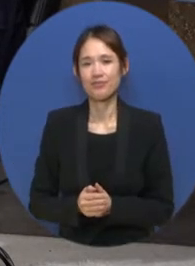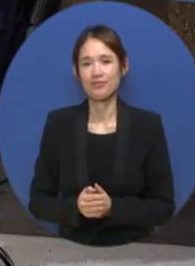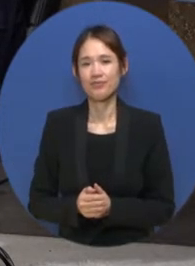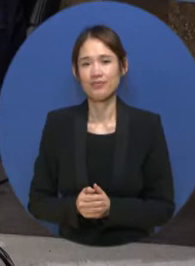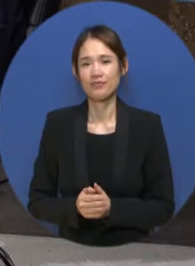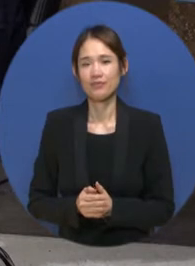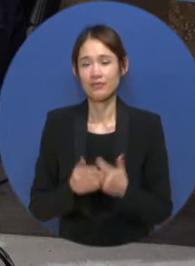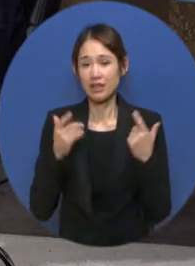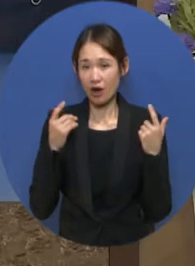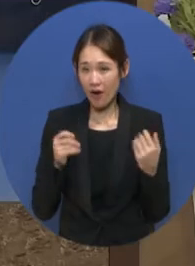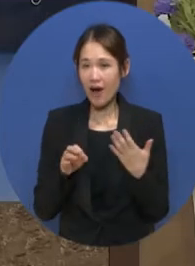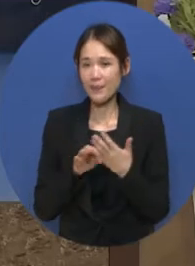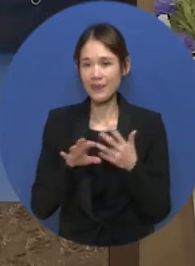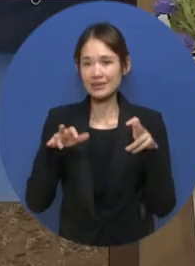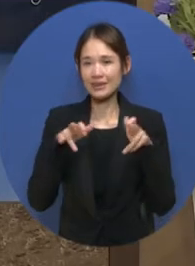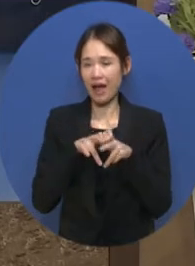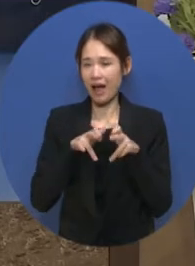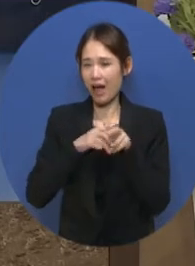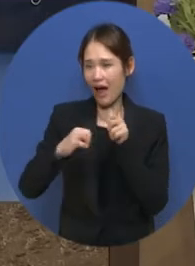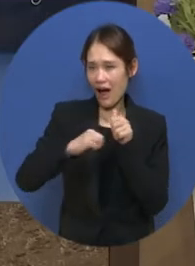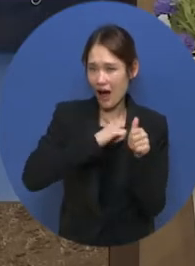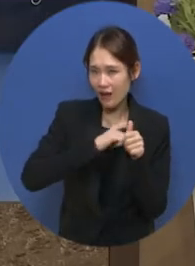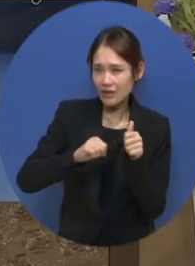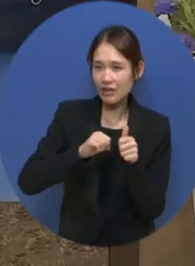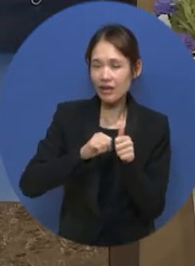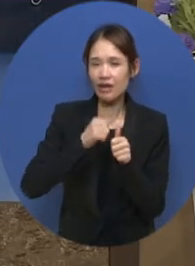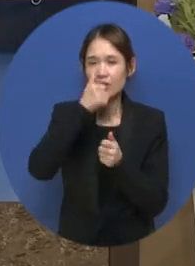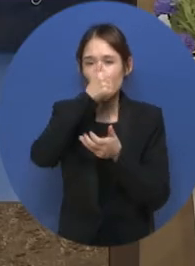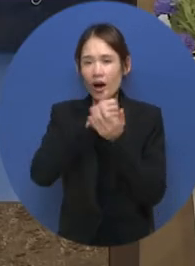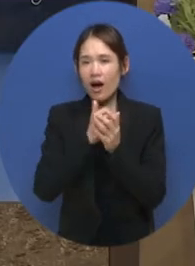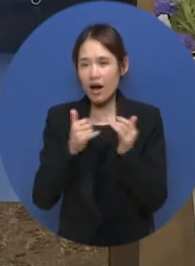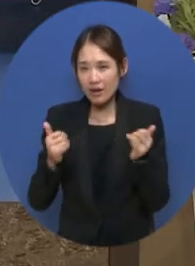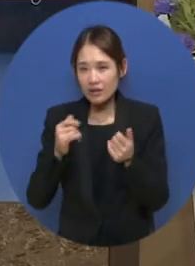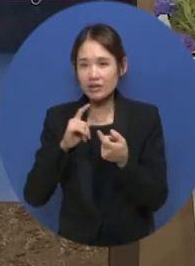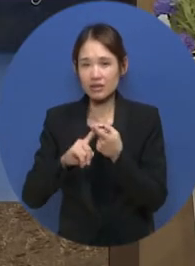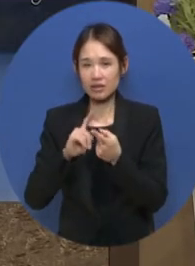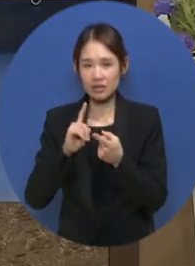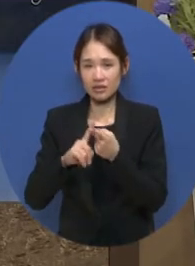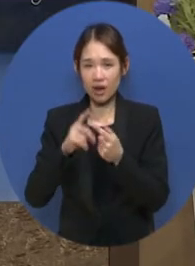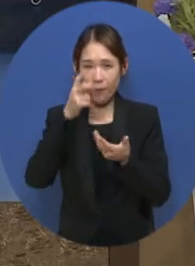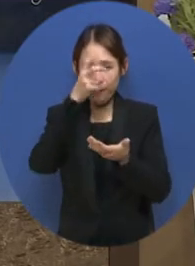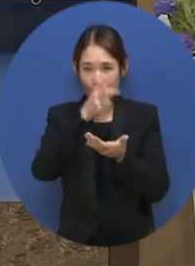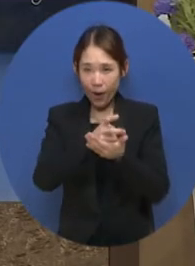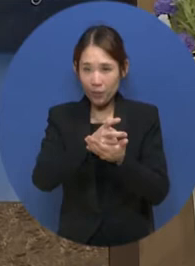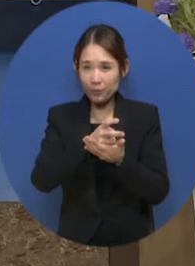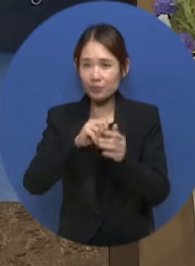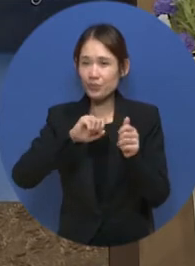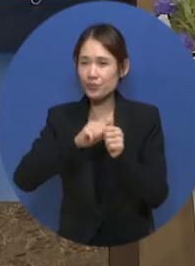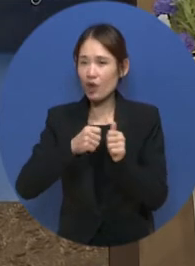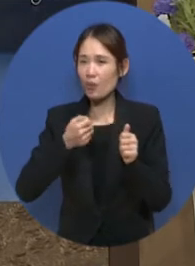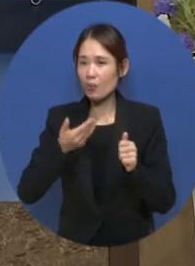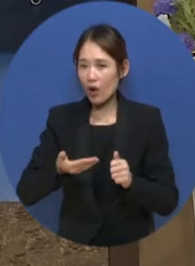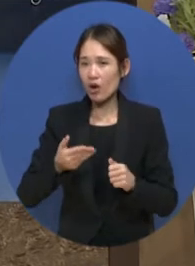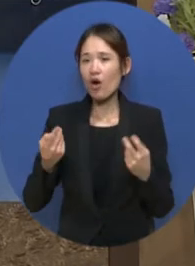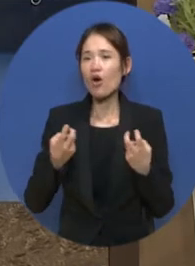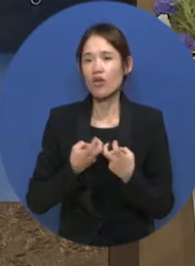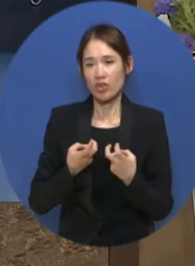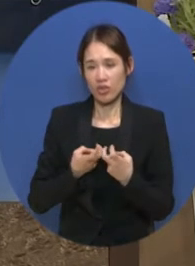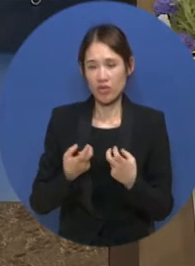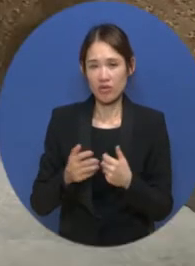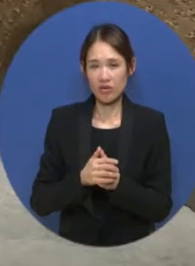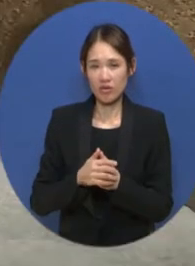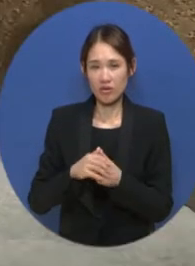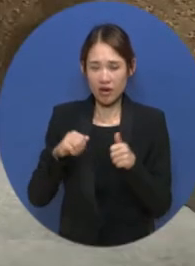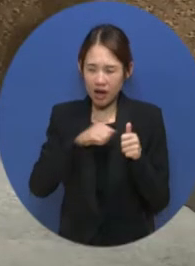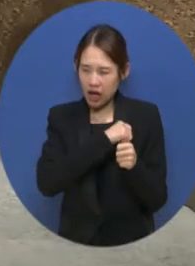어 그렇다면 이제 장애인들은 학대한 이가희 자들에 대한 법적 처벌은 어떻게 이루어지고 있나요 좀 확대